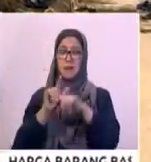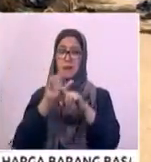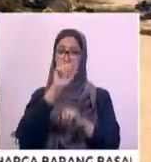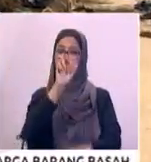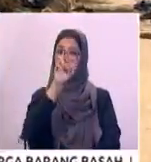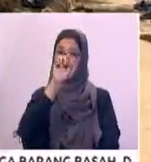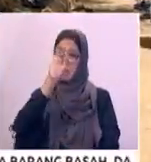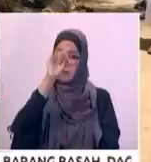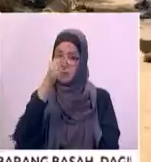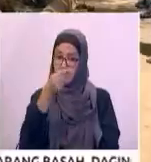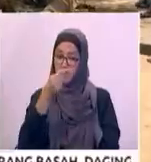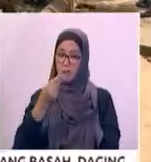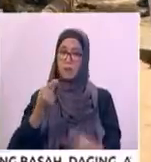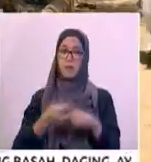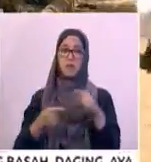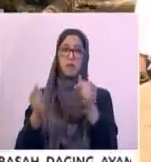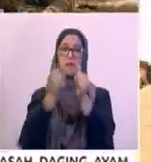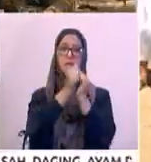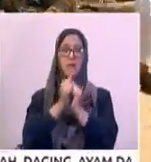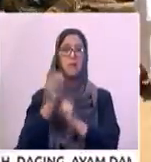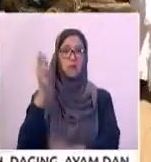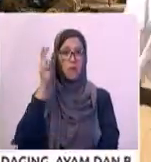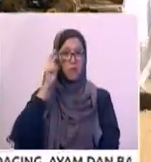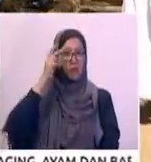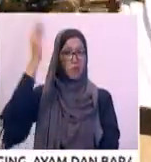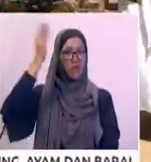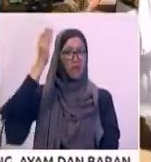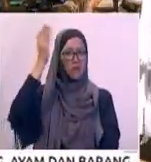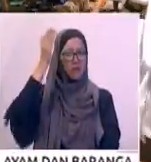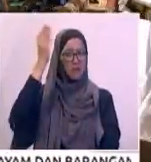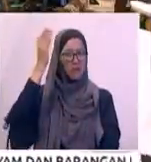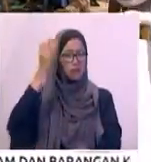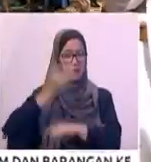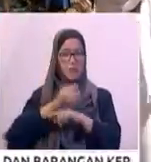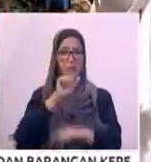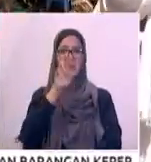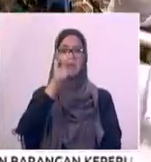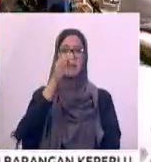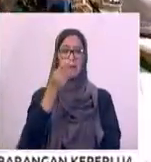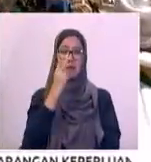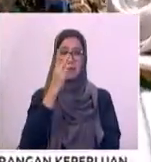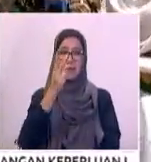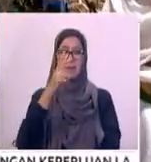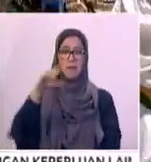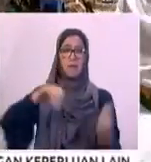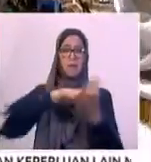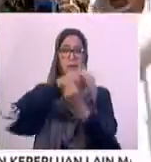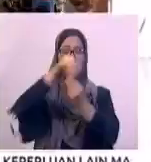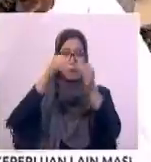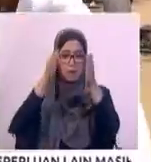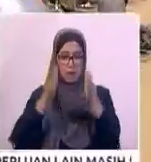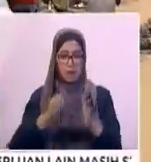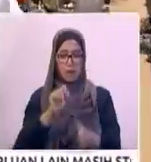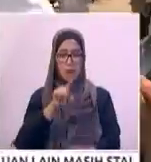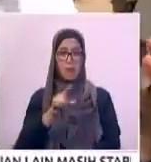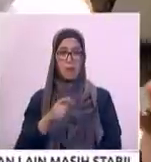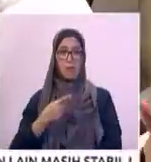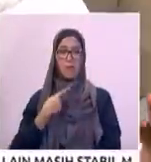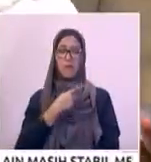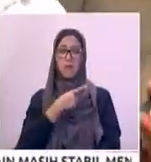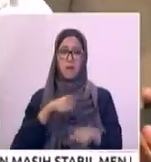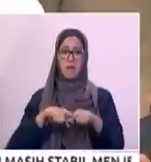dan ketika ini dapat kita saksikan jemaah-jemaah haji kita mengambil sudut yang terbaik untuk mereka membacakan